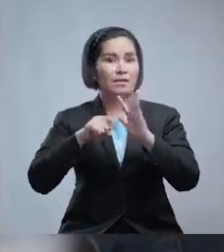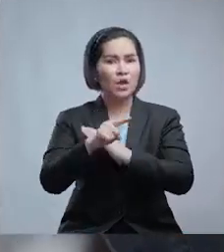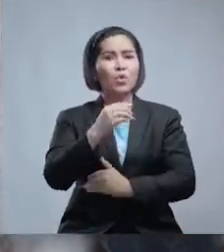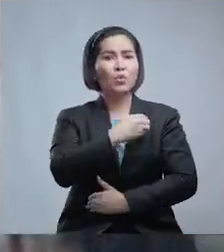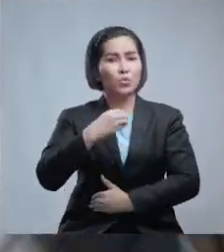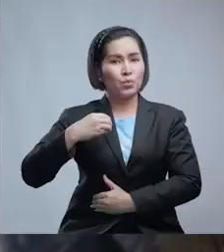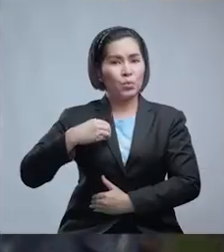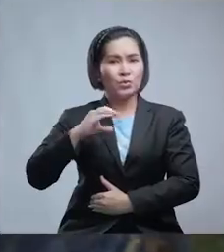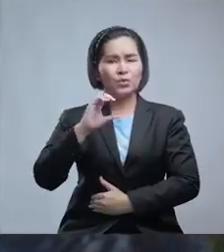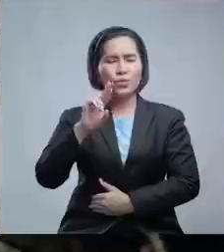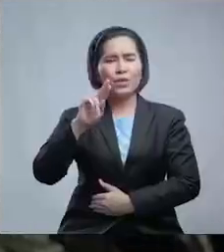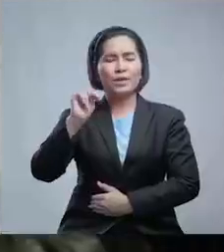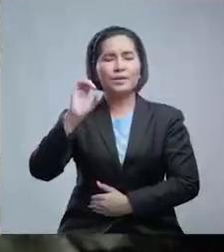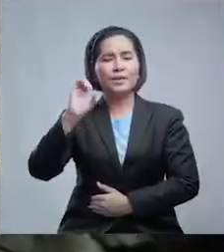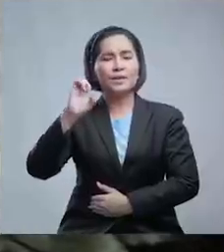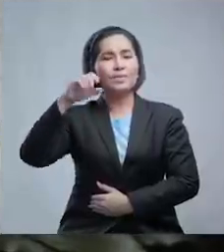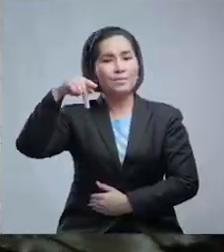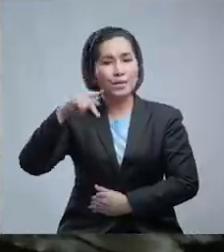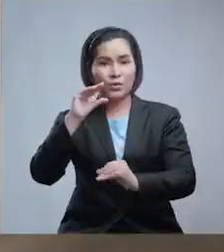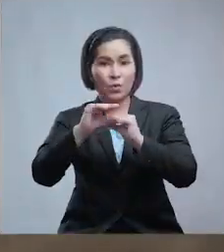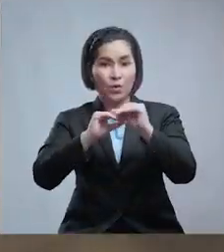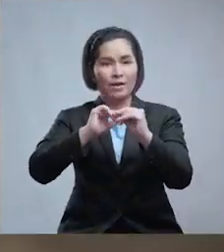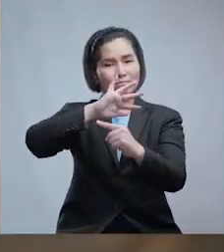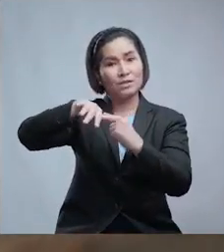ประชาชาติครับผม